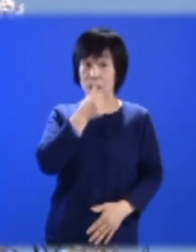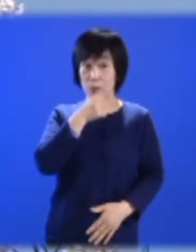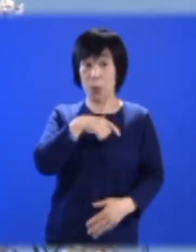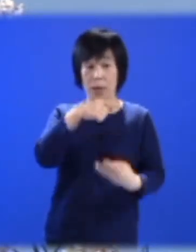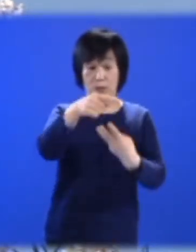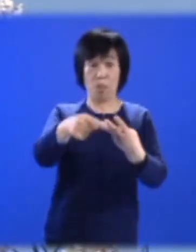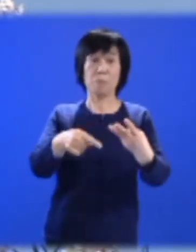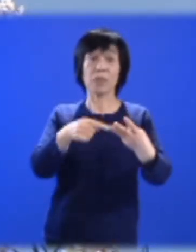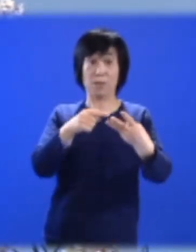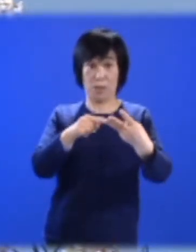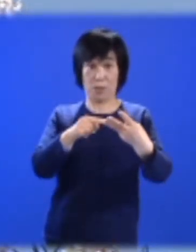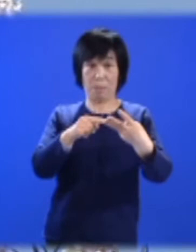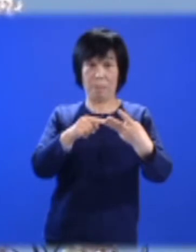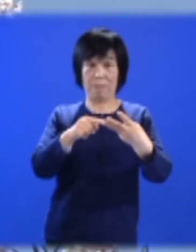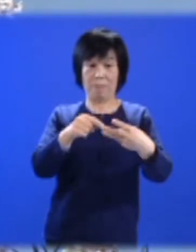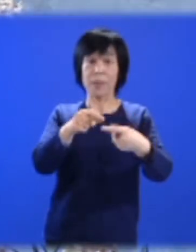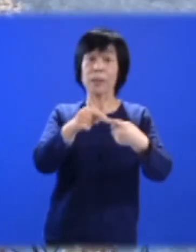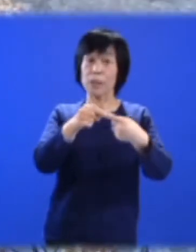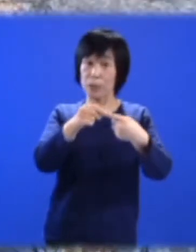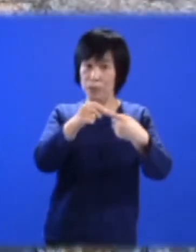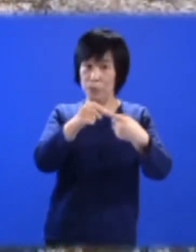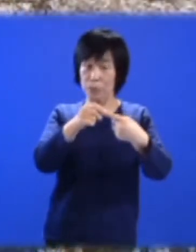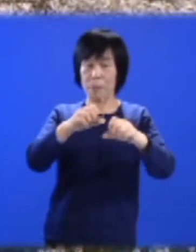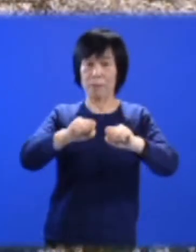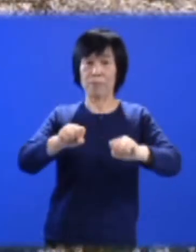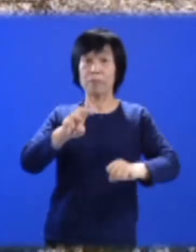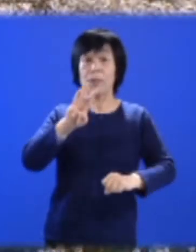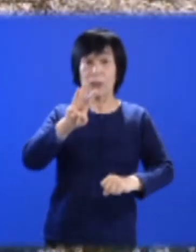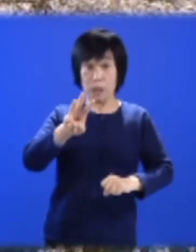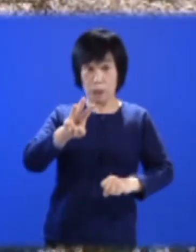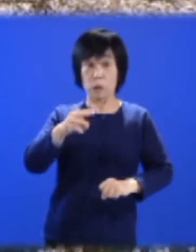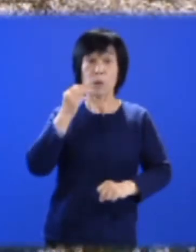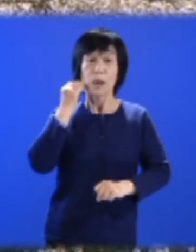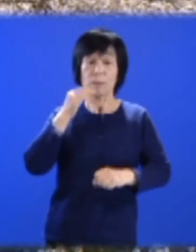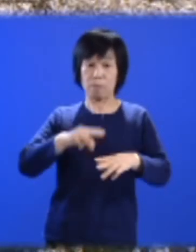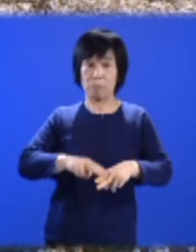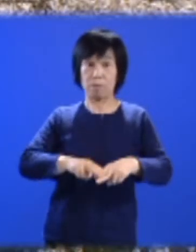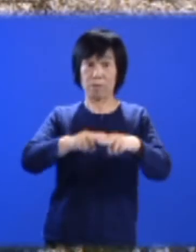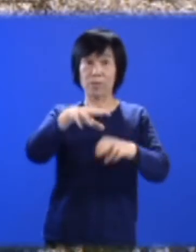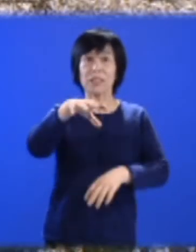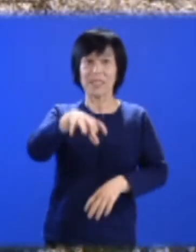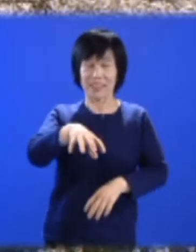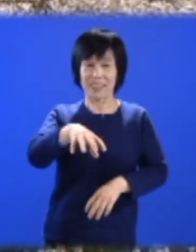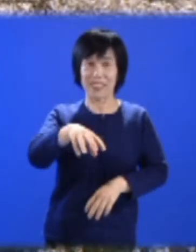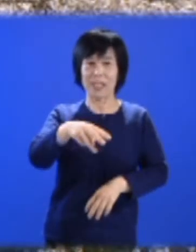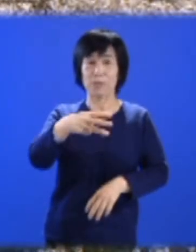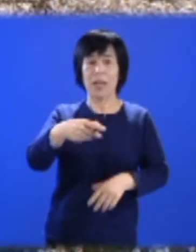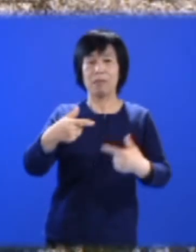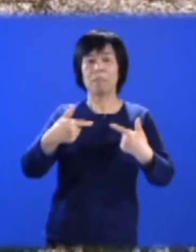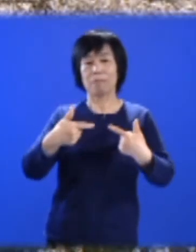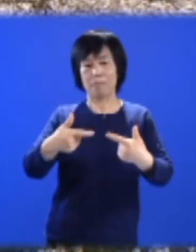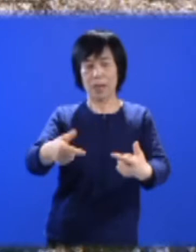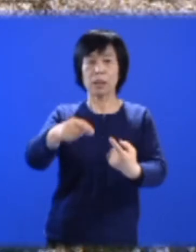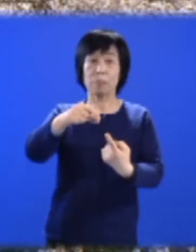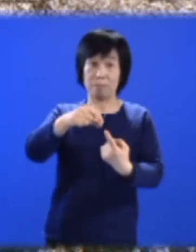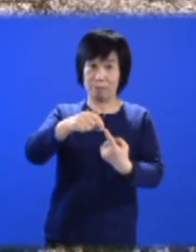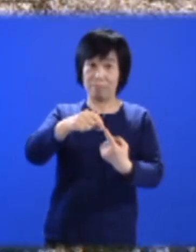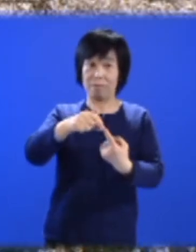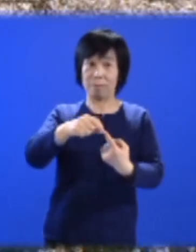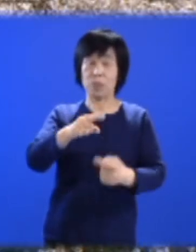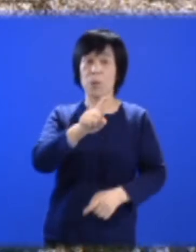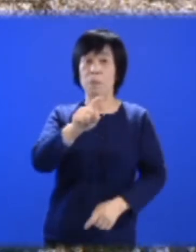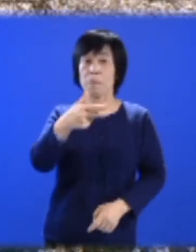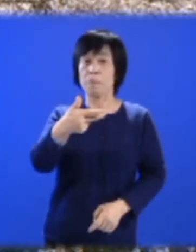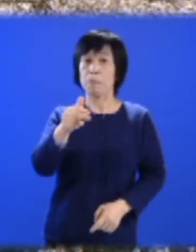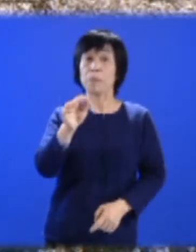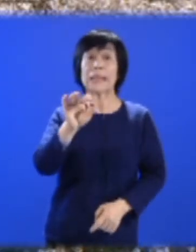行った場所のおさらいです。イクアの排水地は三光バス三重団地域毘沙